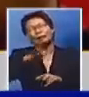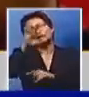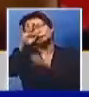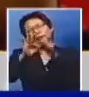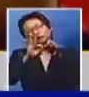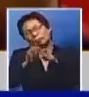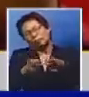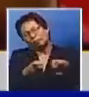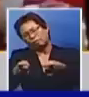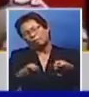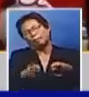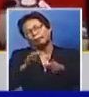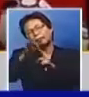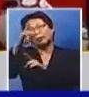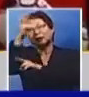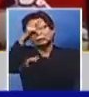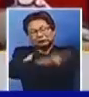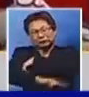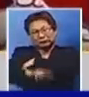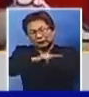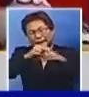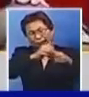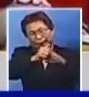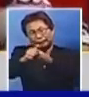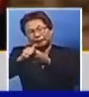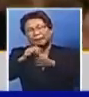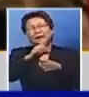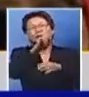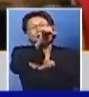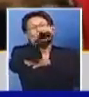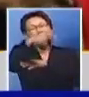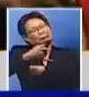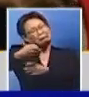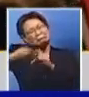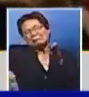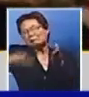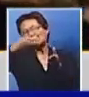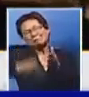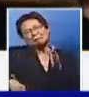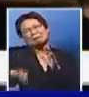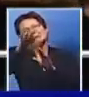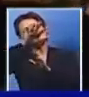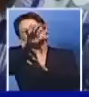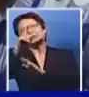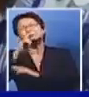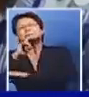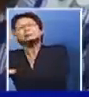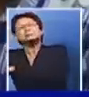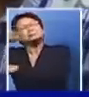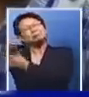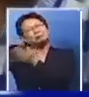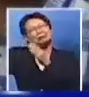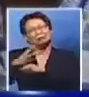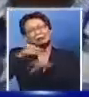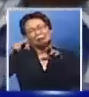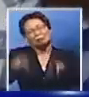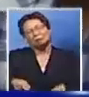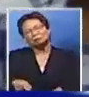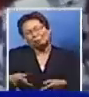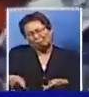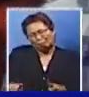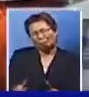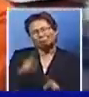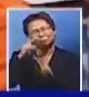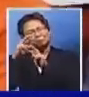tahun memerintah Pulau Pinang, kerajaan negeri pimpinan DAP gagal menunaikan 51 janji dan rakyat telah diberi